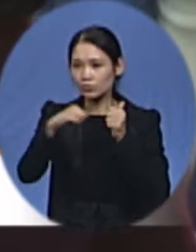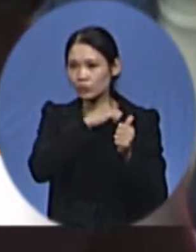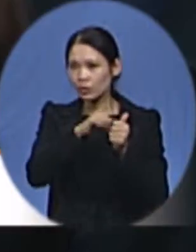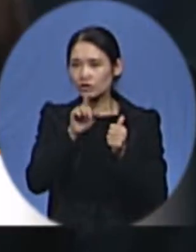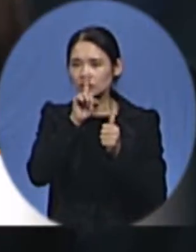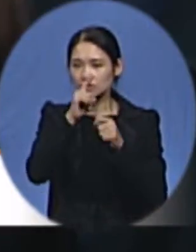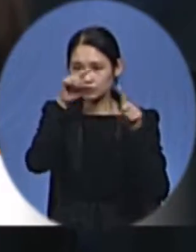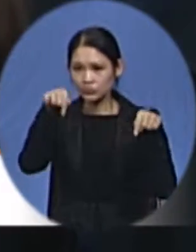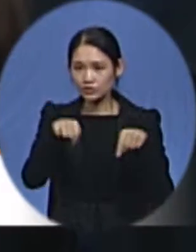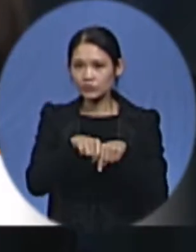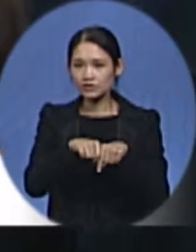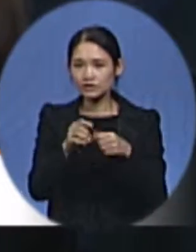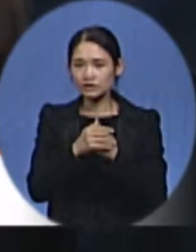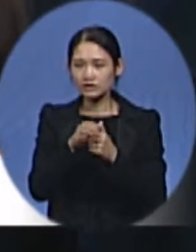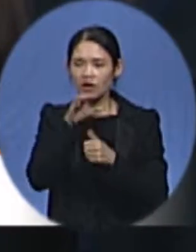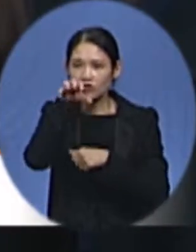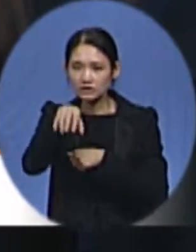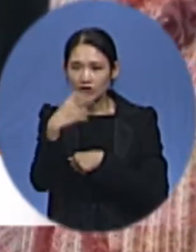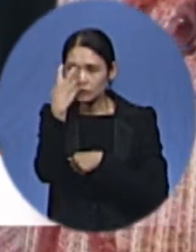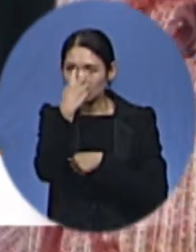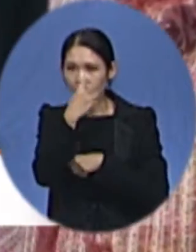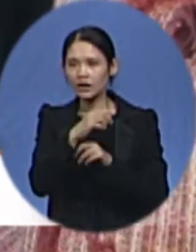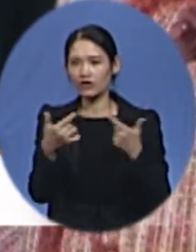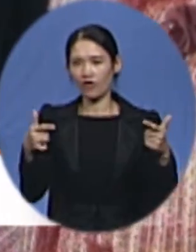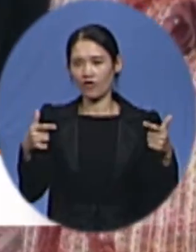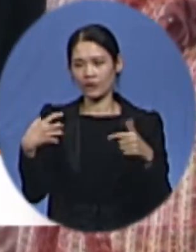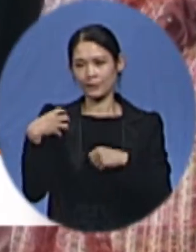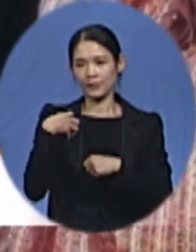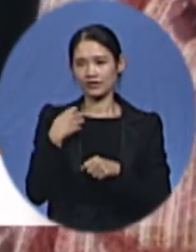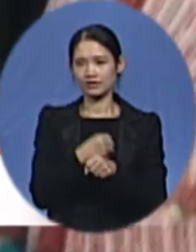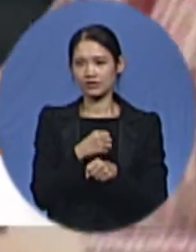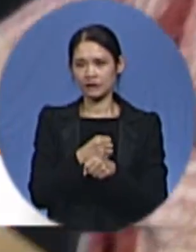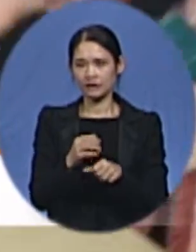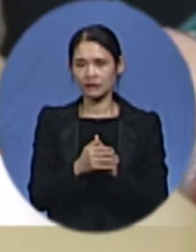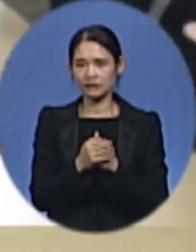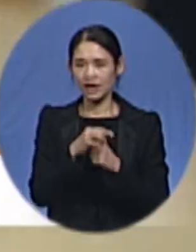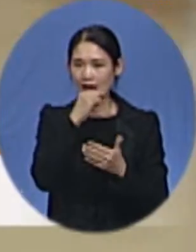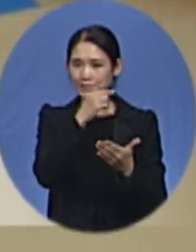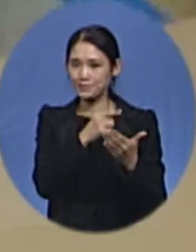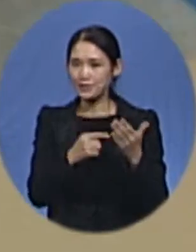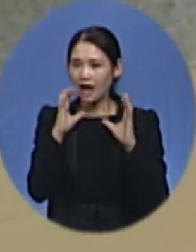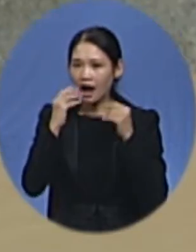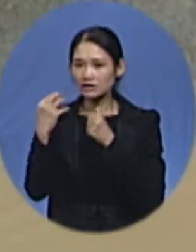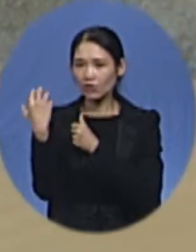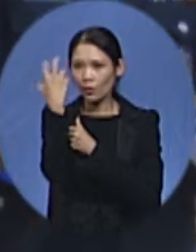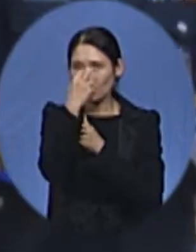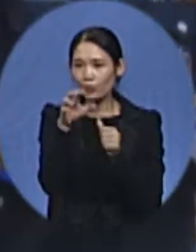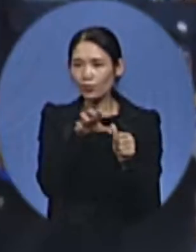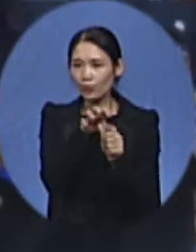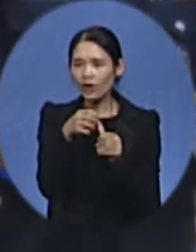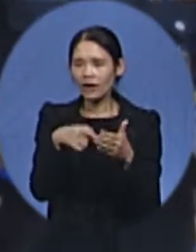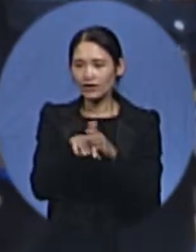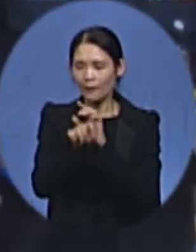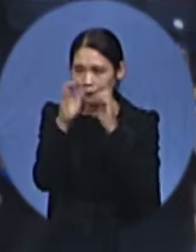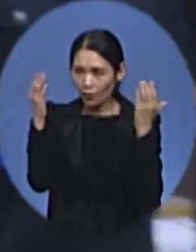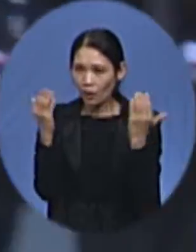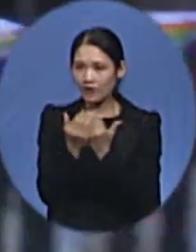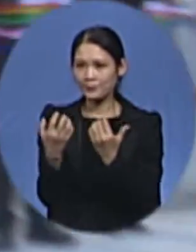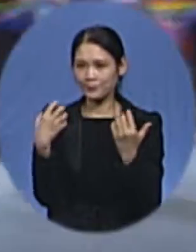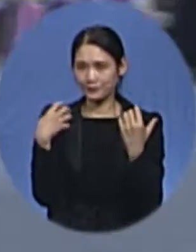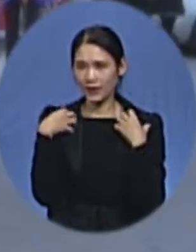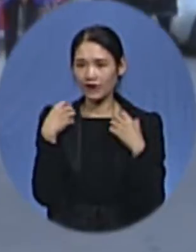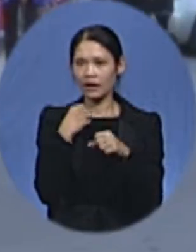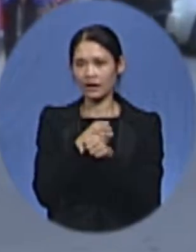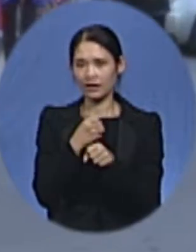현장 조사, 아동학대 여부 판단 등을 하게 됩니다. 또한 피해 아동을 보호하기 위한 모든 조치를 맡고 아동을